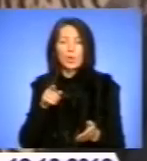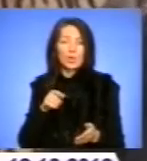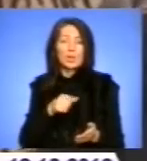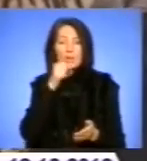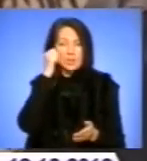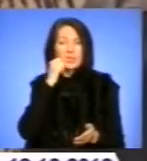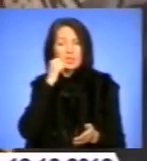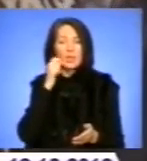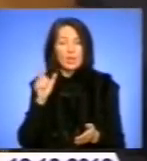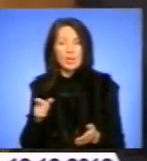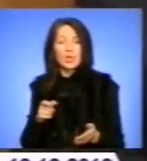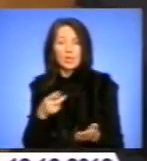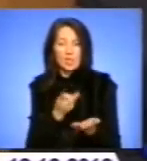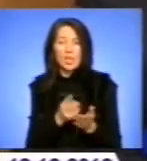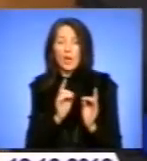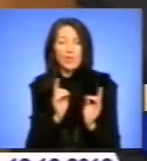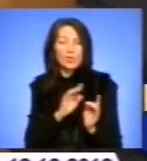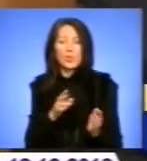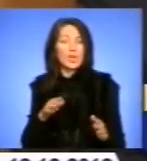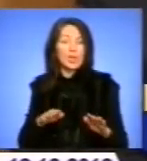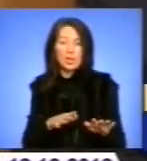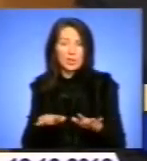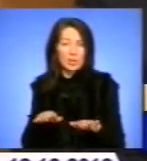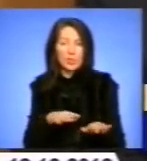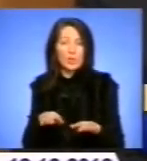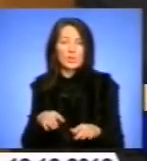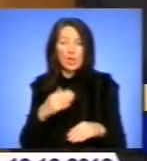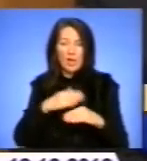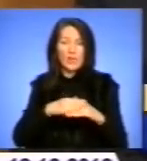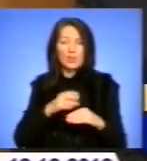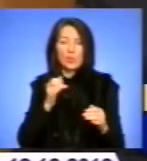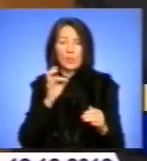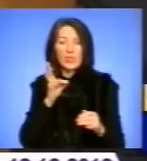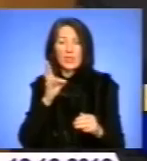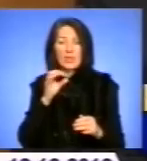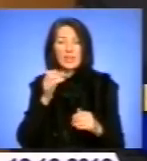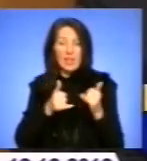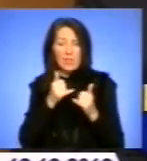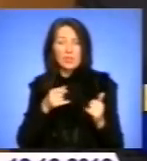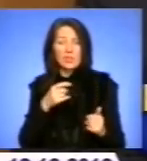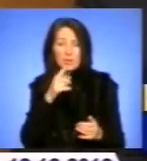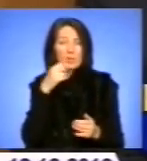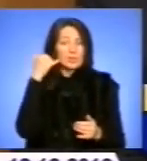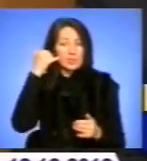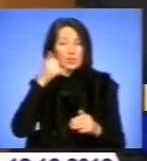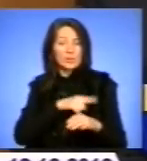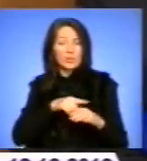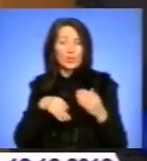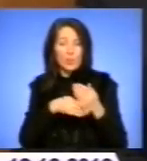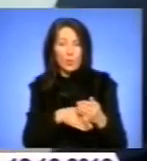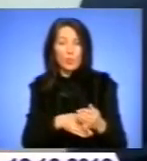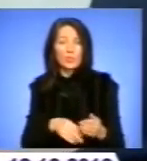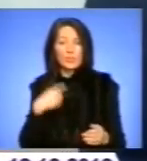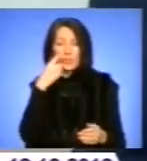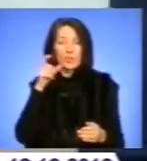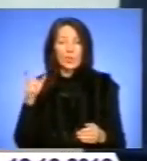це насторожило невістку. Особа, яка підозрюється у вчиненні вказаного кримінального правопорушення, затримана в порядку статті 208 Кримінального процесуального кодексу